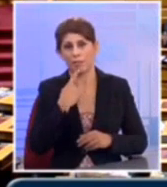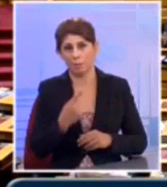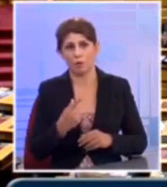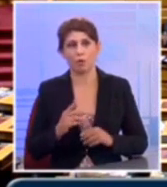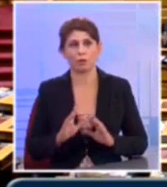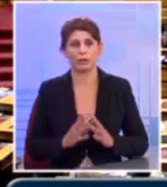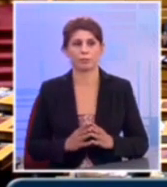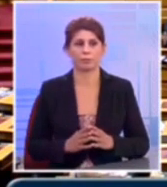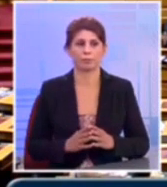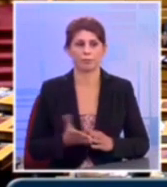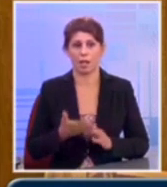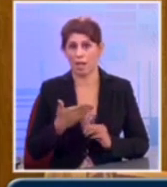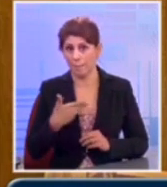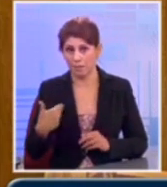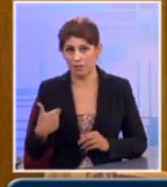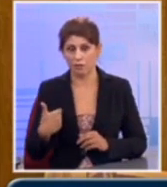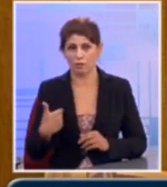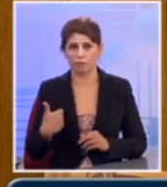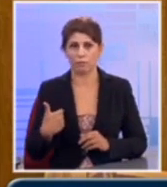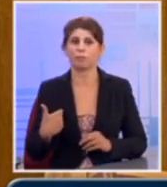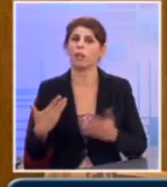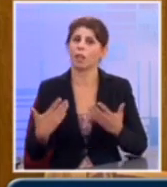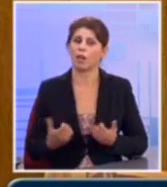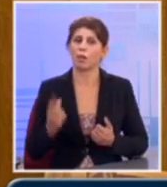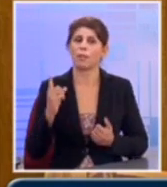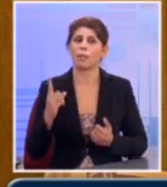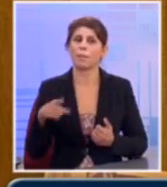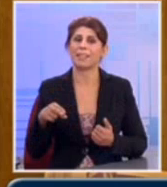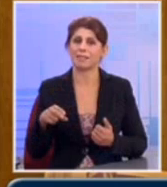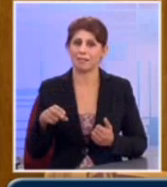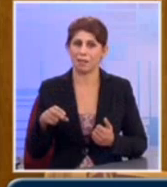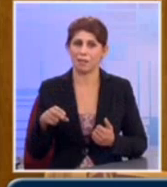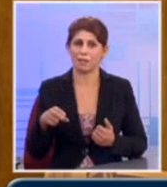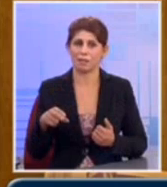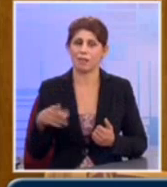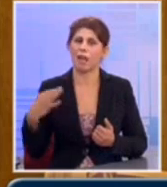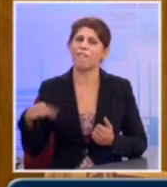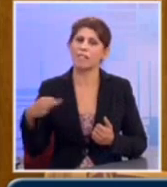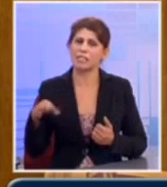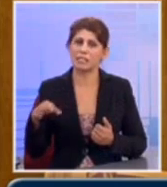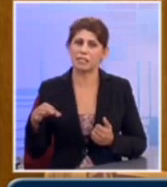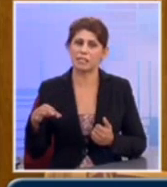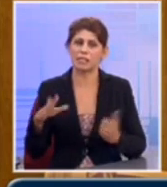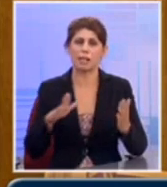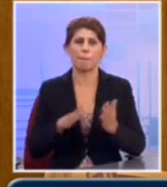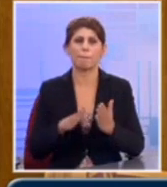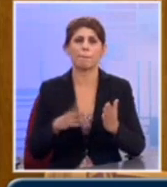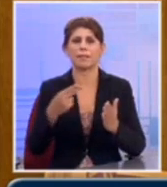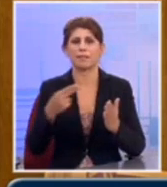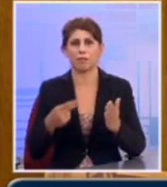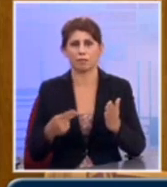ότι εμείς ε έχουμε και μία σχέση ευαισθησίας απέναντι στα